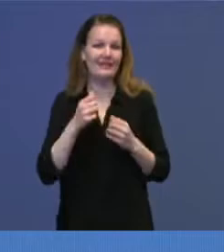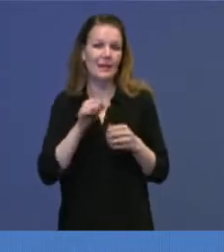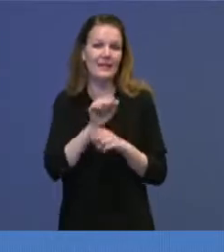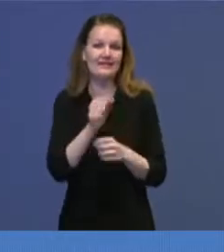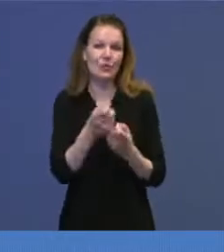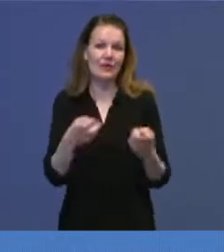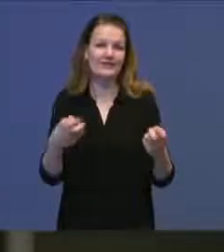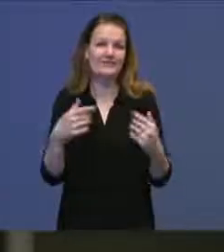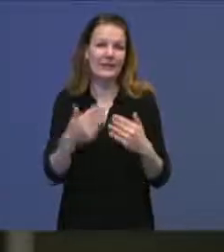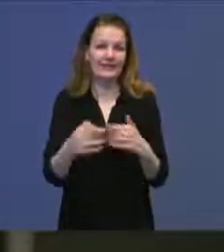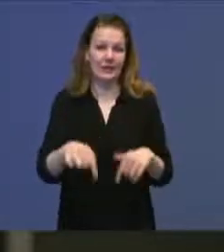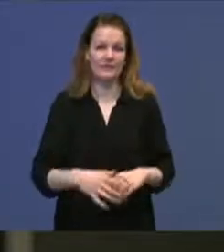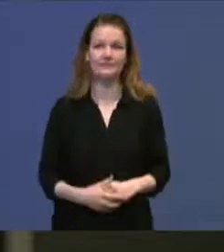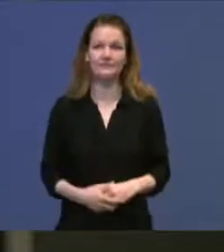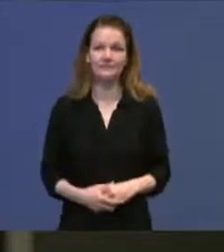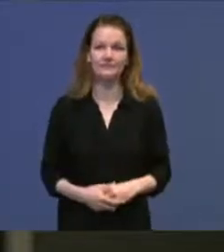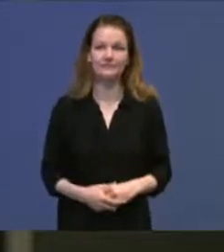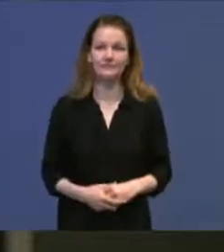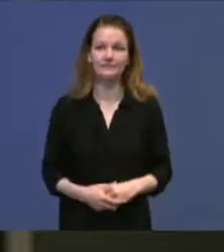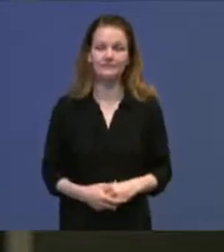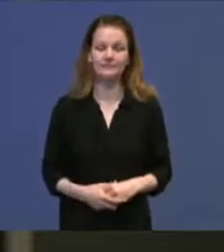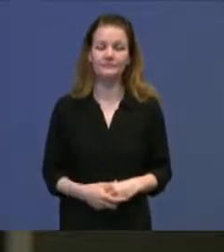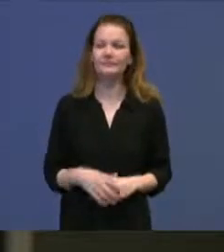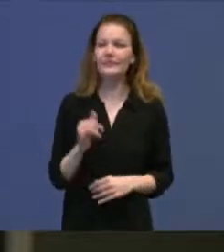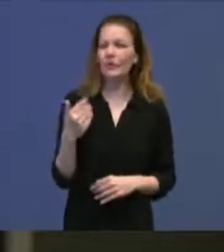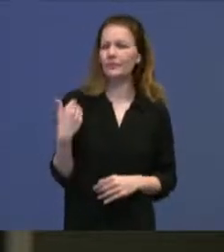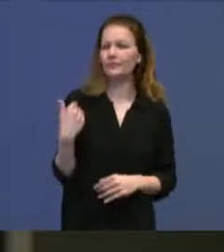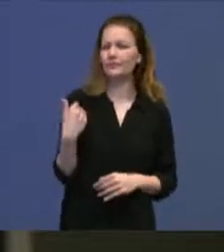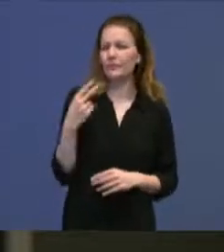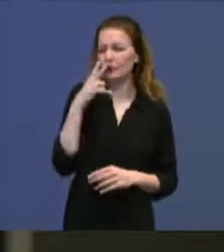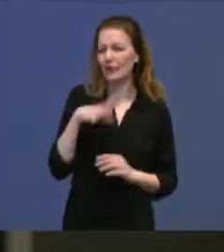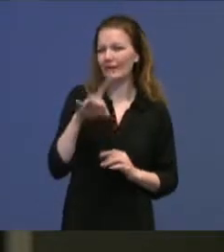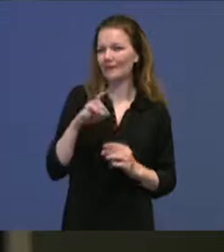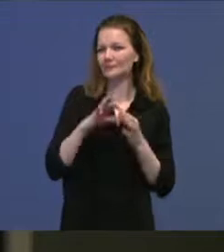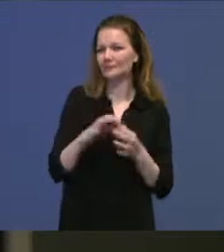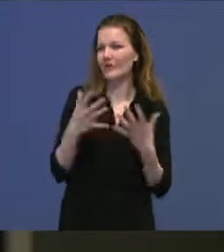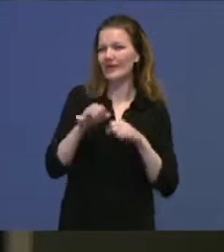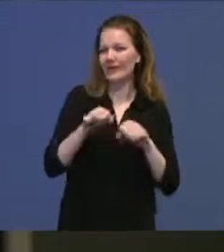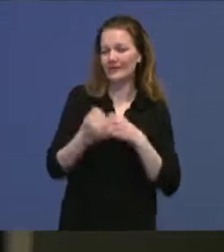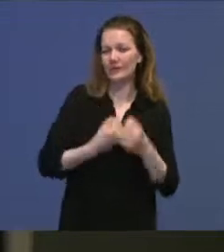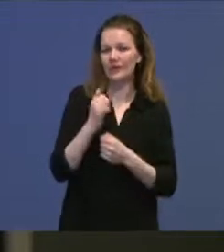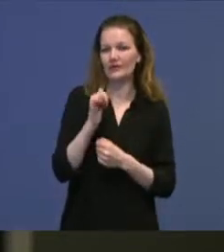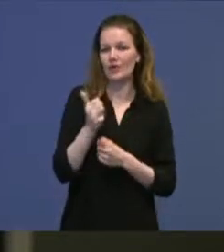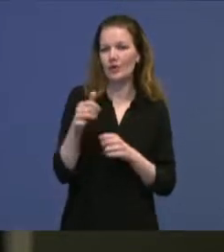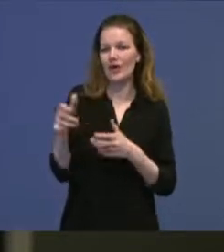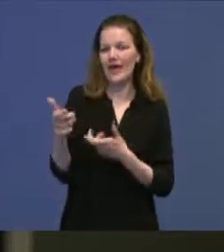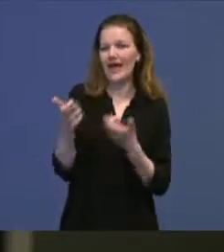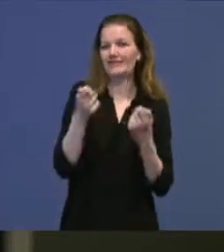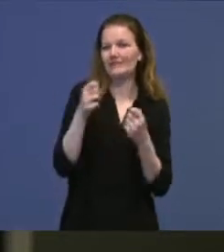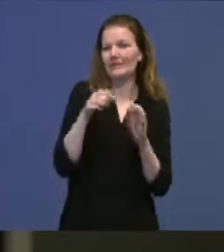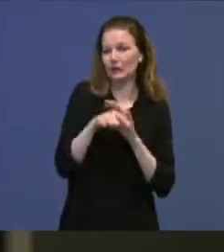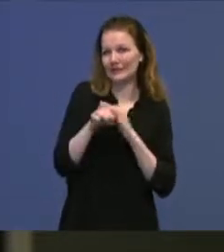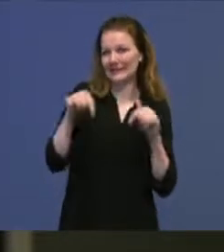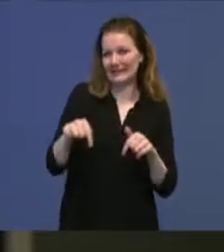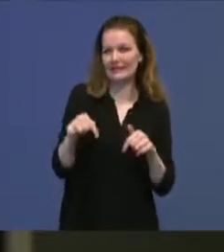ettermiddag. Og så fikk vi nyheter i går om hva regjeringen gjør i forhold til å hente flyktninger hit. Dere skal